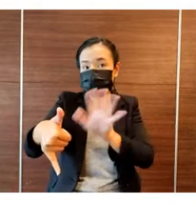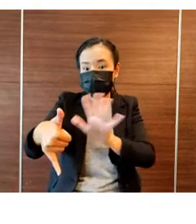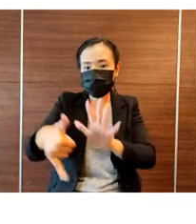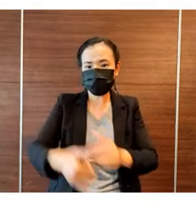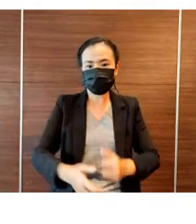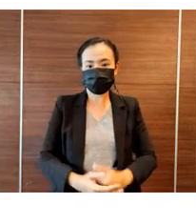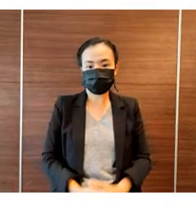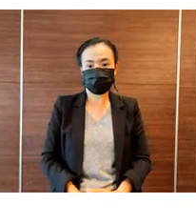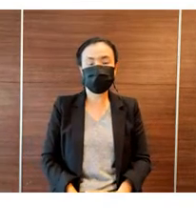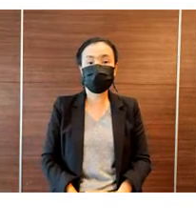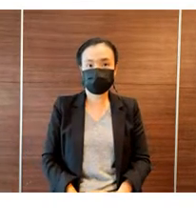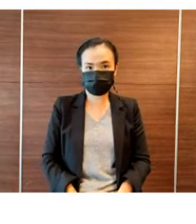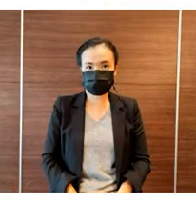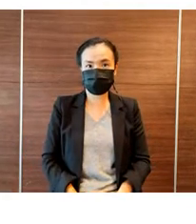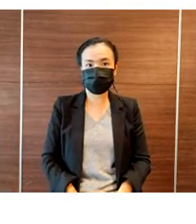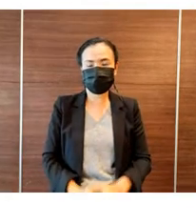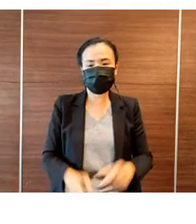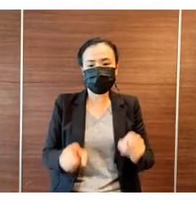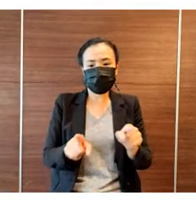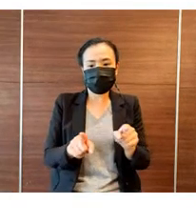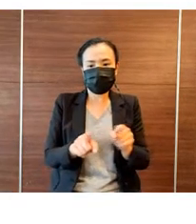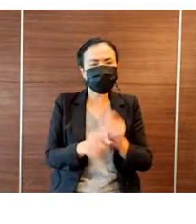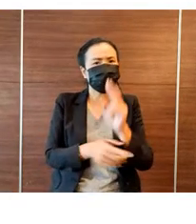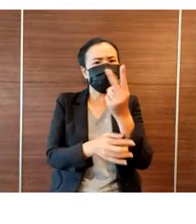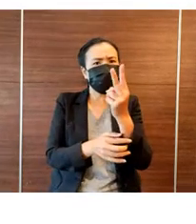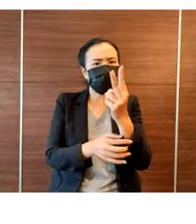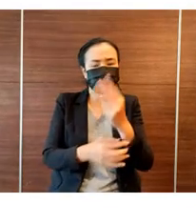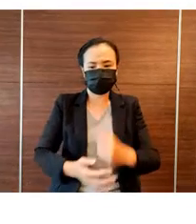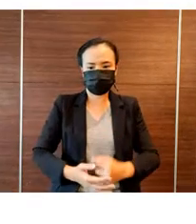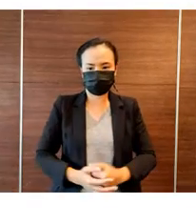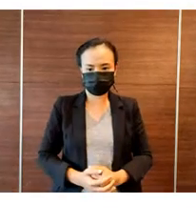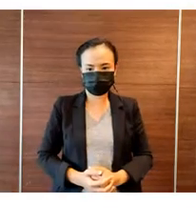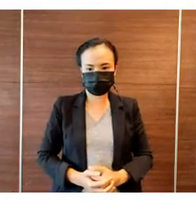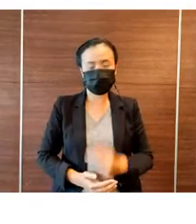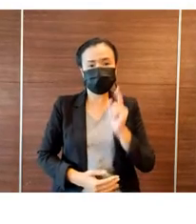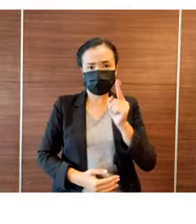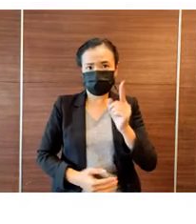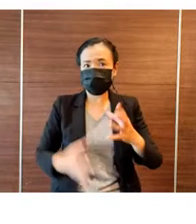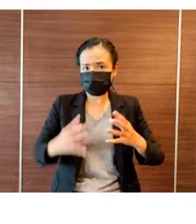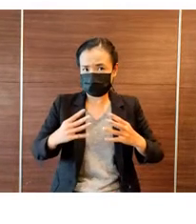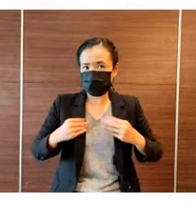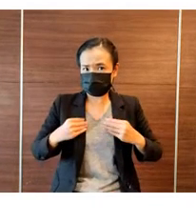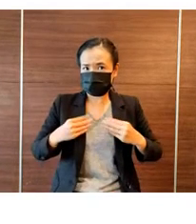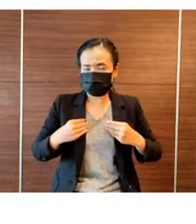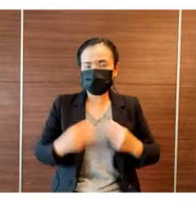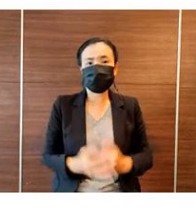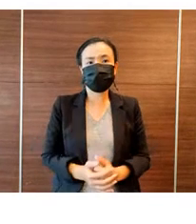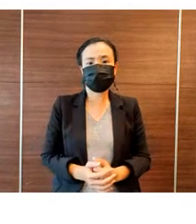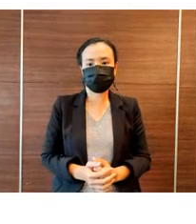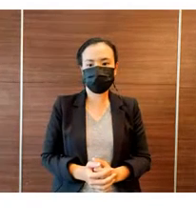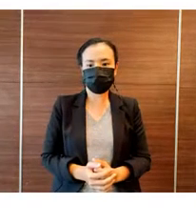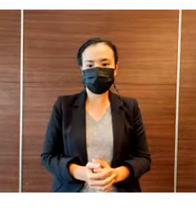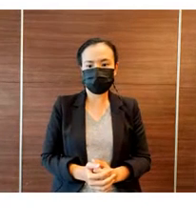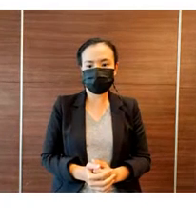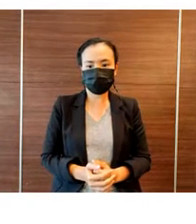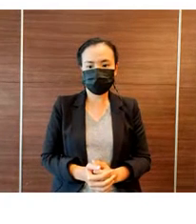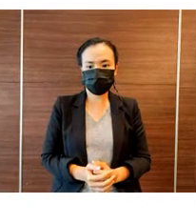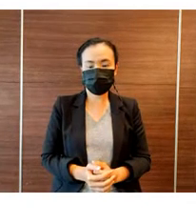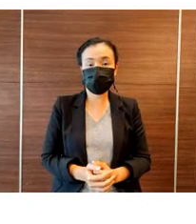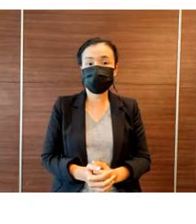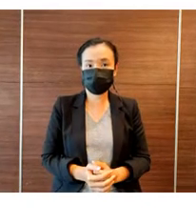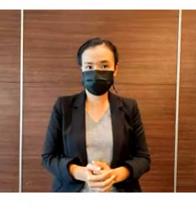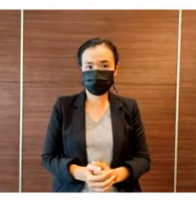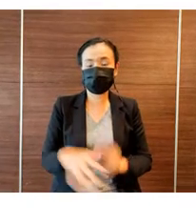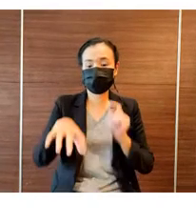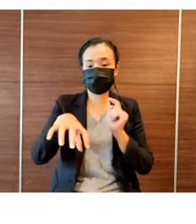ไม่ตีตราแบบตีตรามันคือการแบบซับซ้อนกัน2อย่างซึ่งจริงเราต้องยอมรับในสิ่งนั้นว่ามันคือสถาน